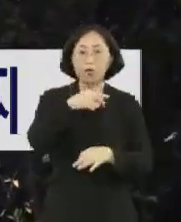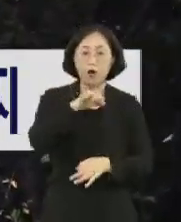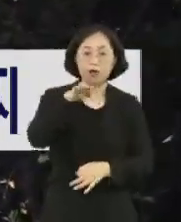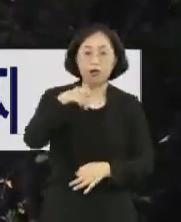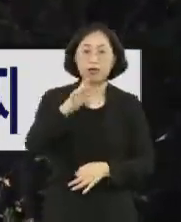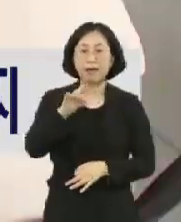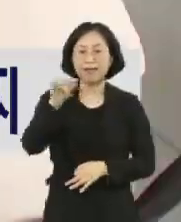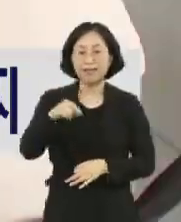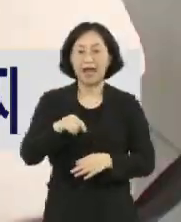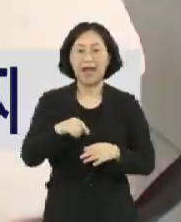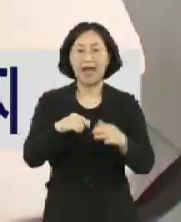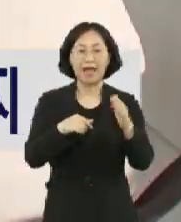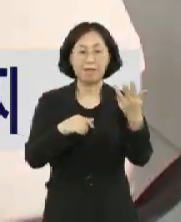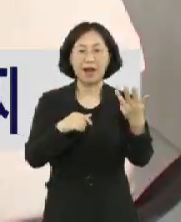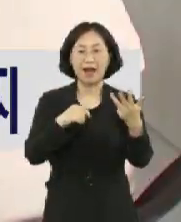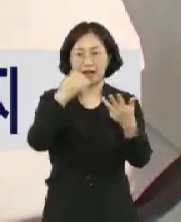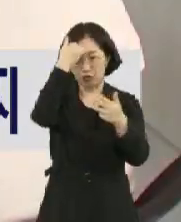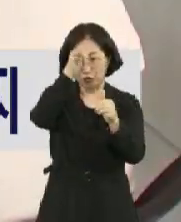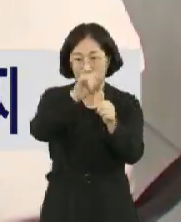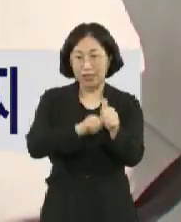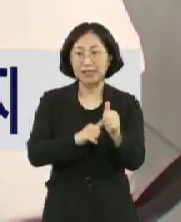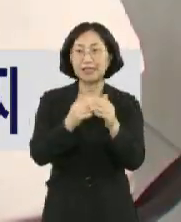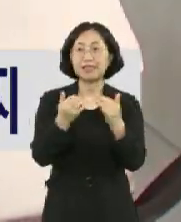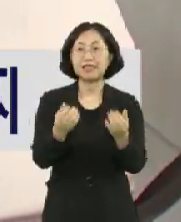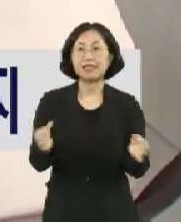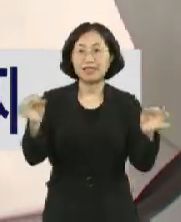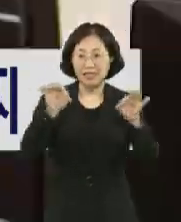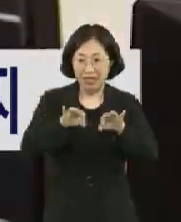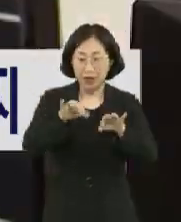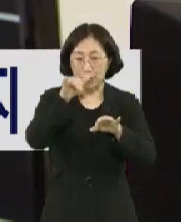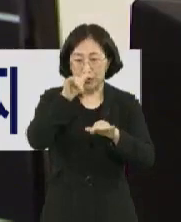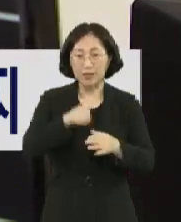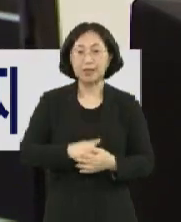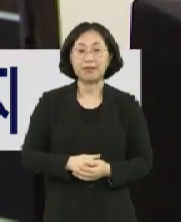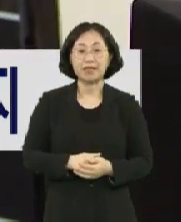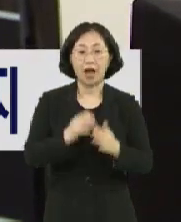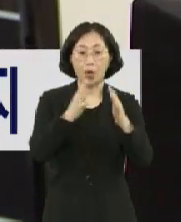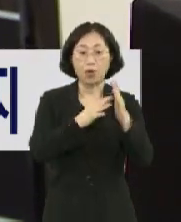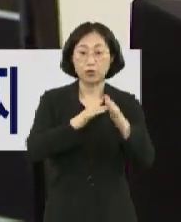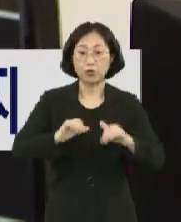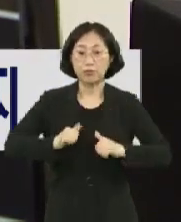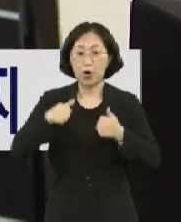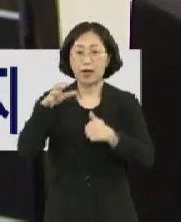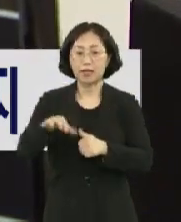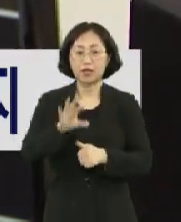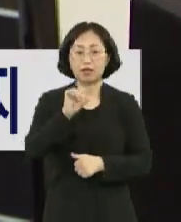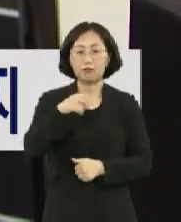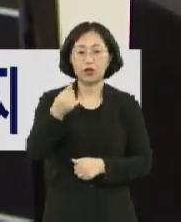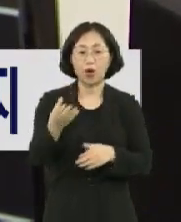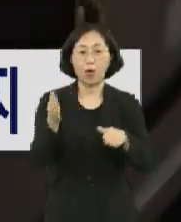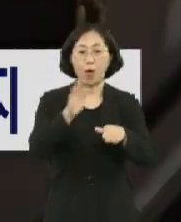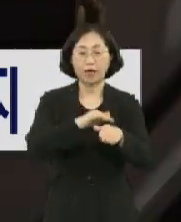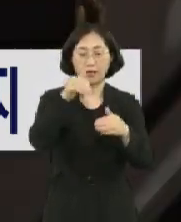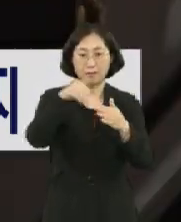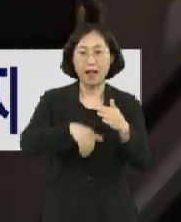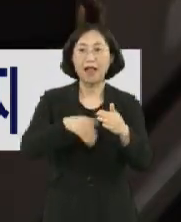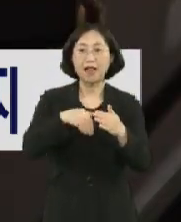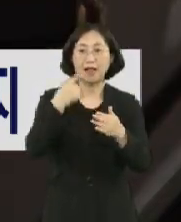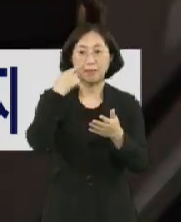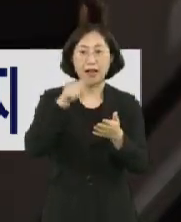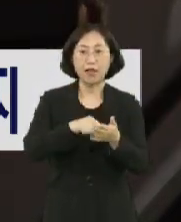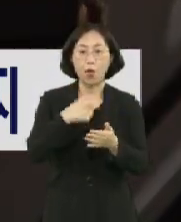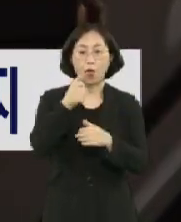등 백제 팔충신을 모시는 팔충제도 거행됐습니다. 공주와 부여에서는 무령왕릉 발굴 50주년을